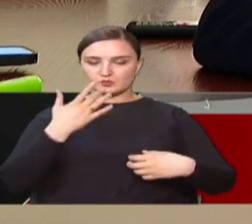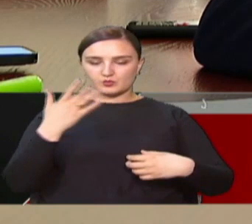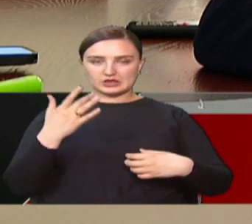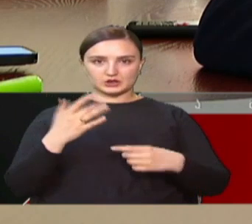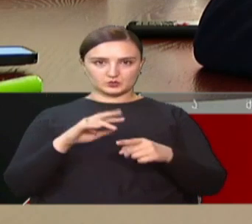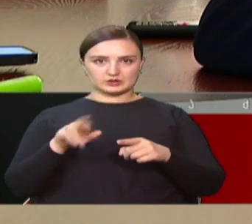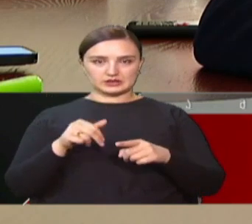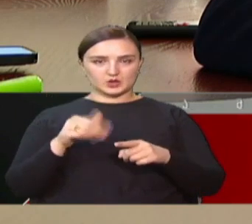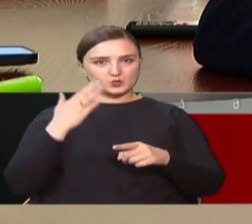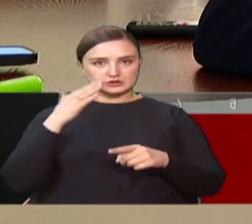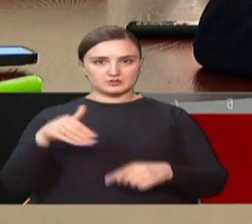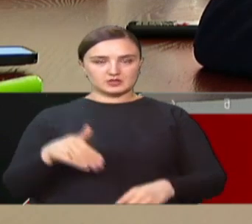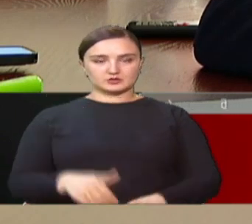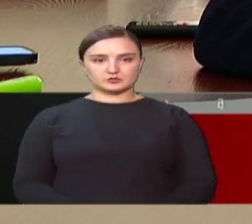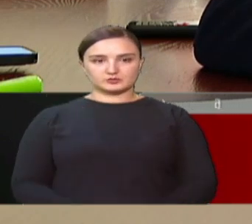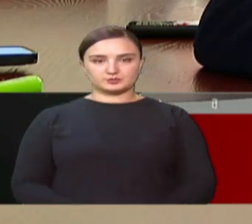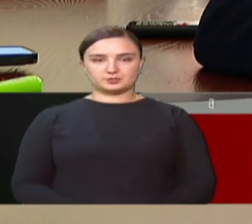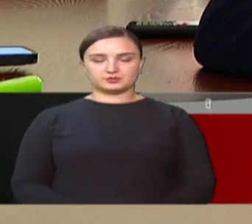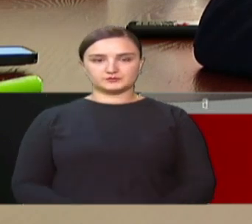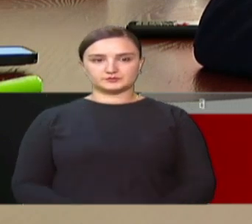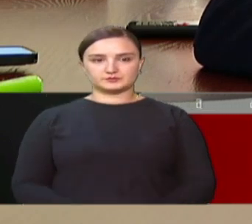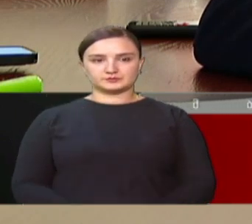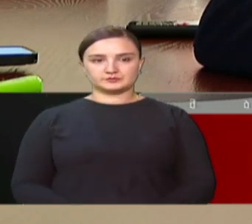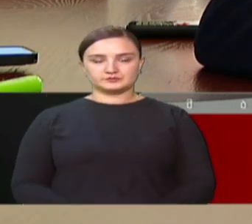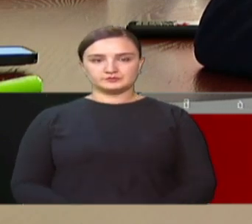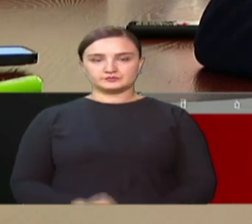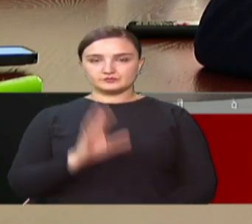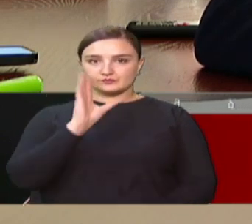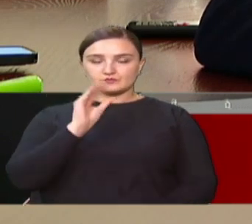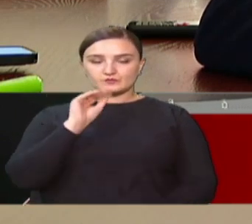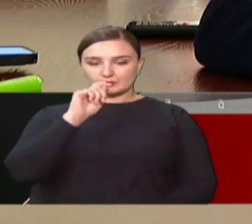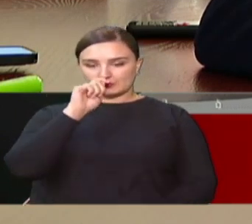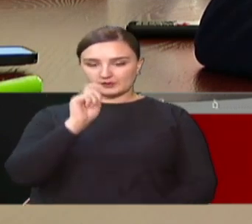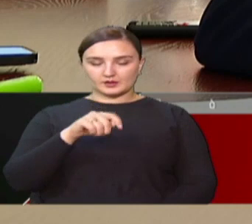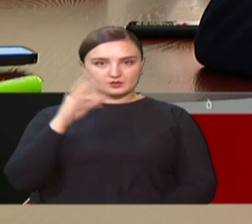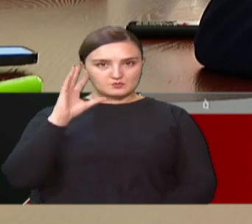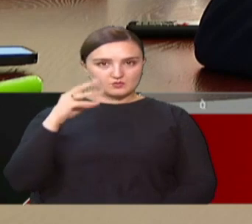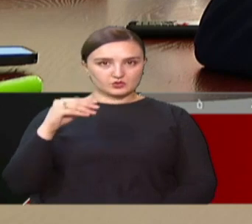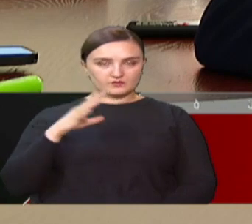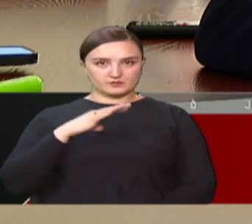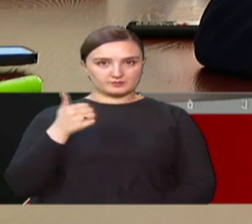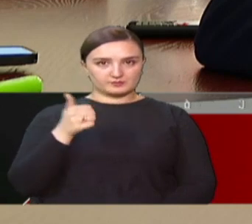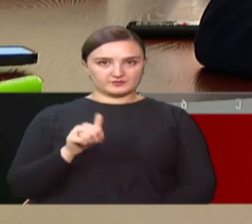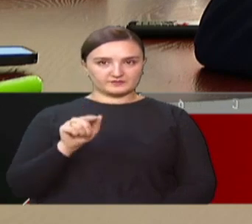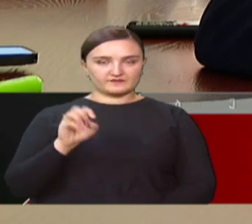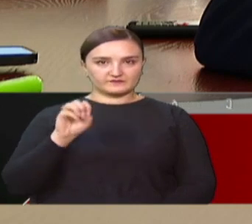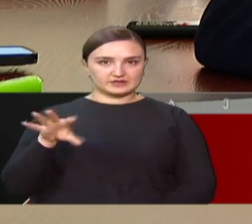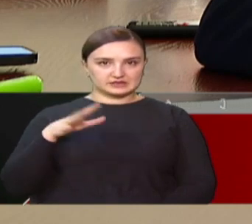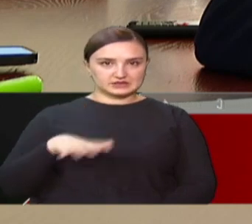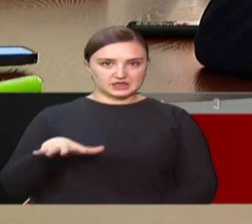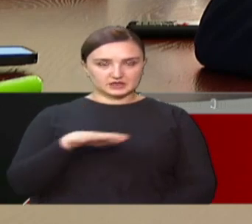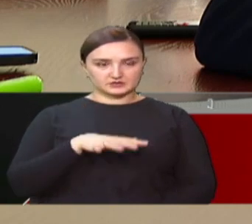პოლიტიკური და უსამართლო. როდესაც უკრაინა და მოლდოვა იქნა დაყენებული წინ ვიდრე